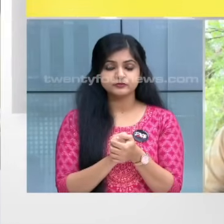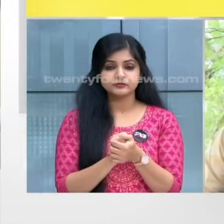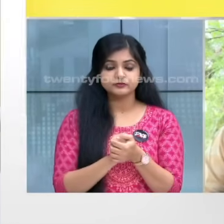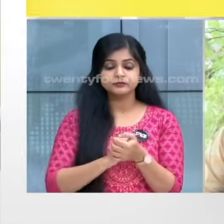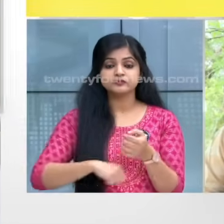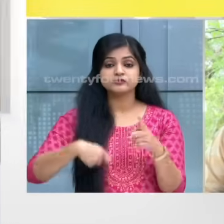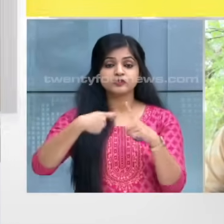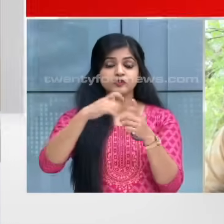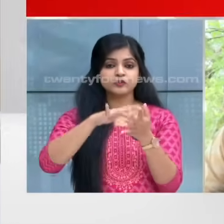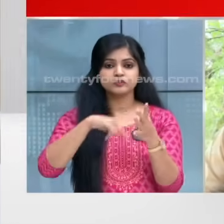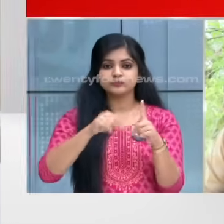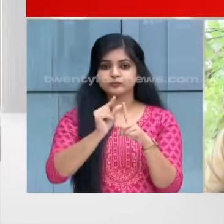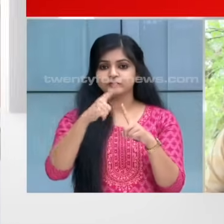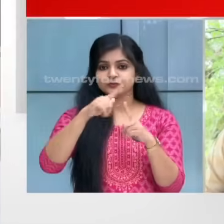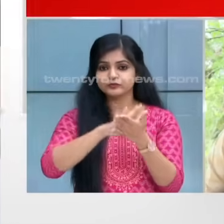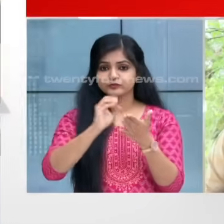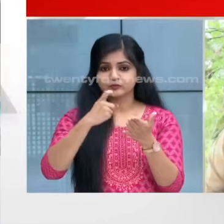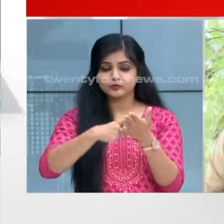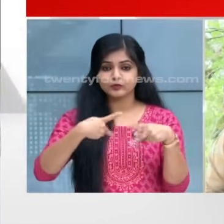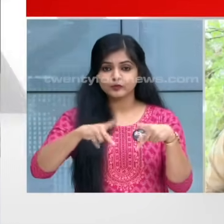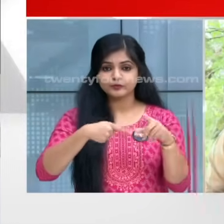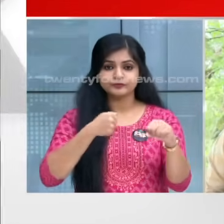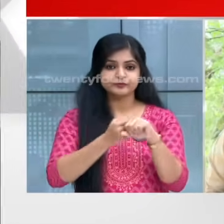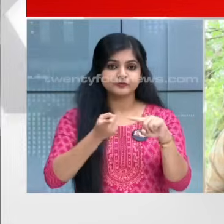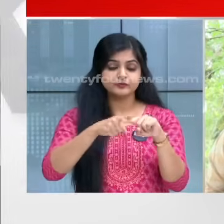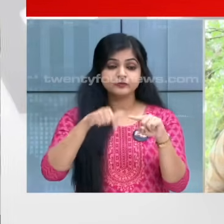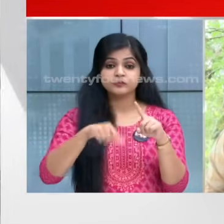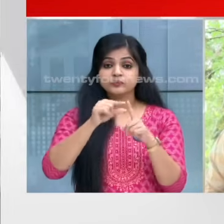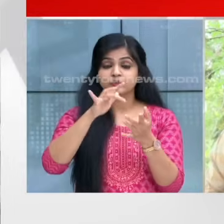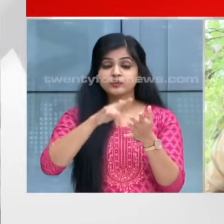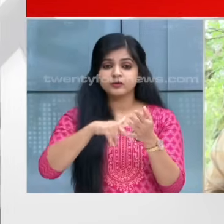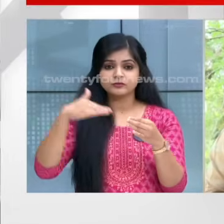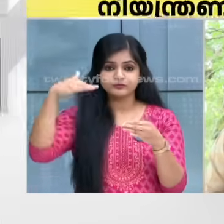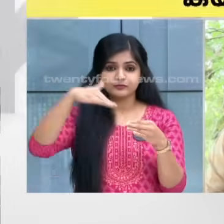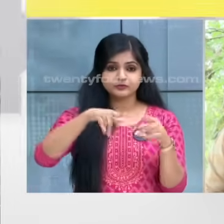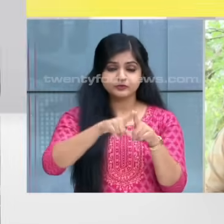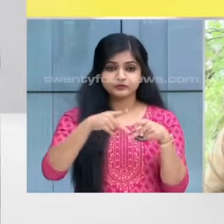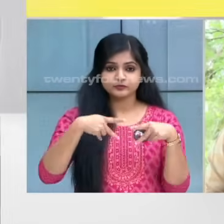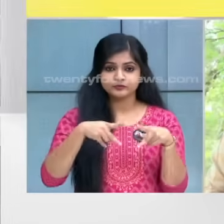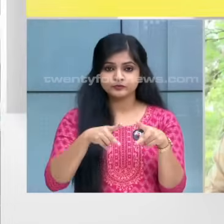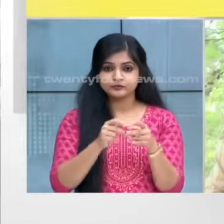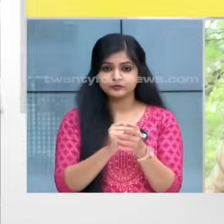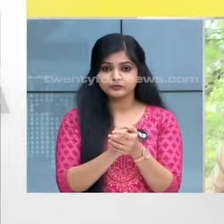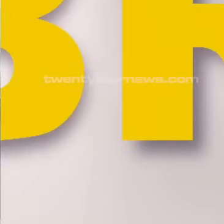കോട്ടക്കൽ പുത്തൂർ റോഡിലാണ് ഇന്നും അപകടം ഉണ്ടായിരിക്കുന്നത്. പുത്തൂർ റോഡിലുള്ള ഇറക്കത്തിൽ വെച്ച്